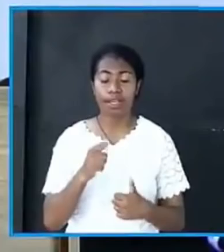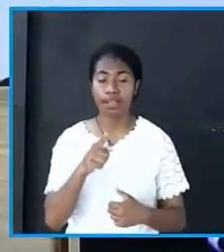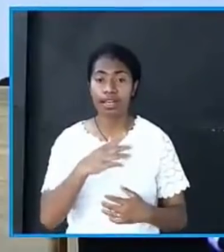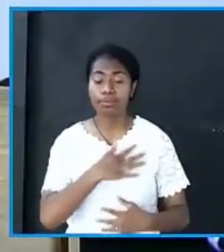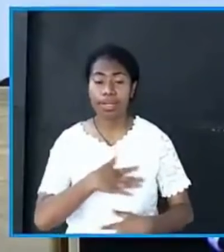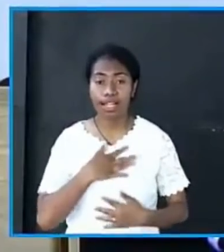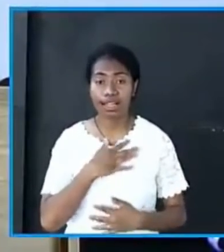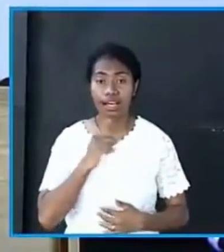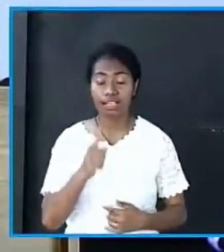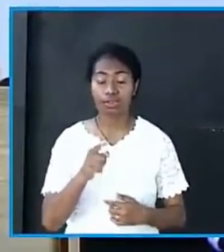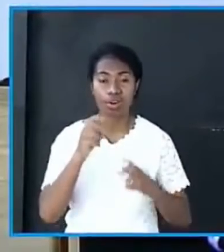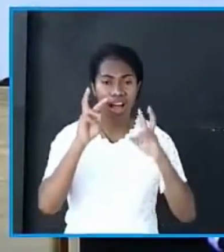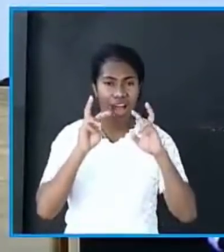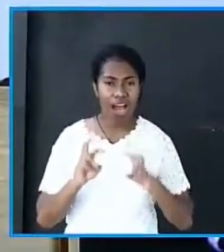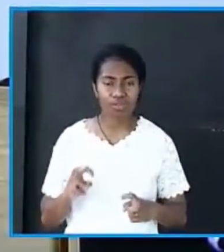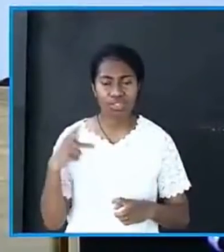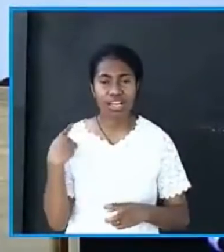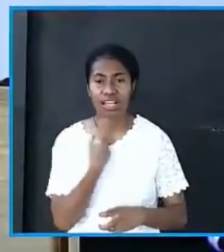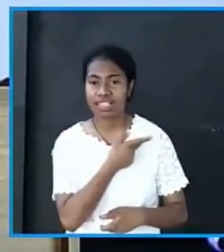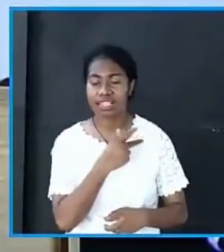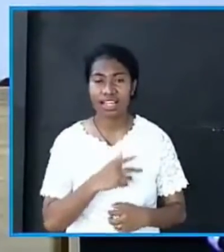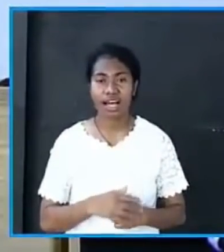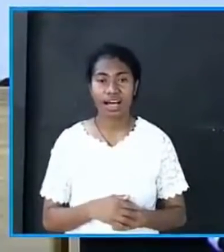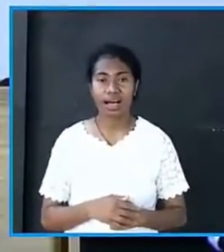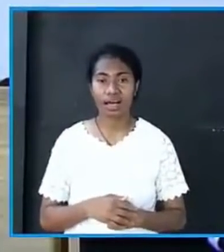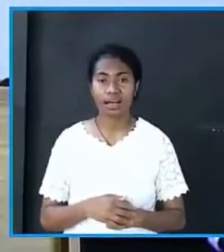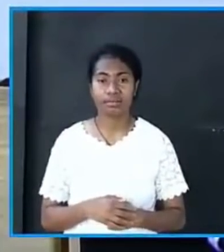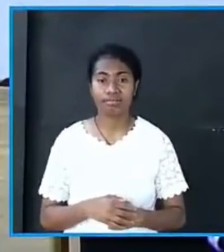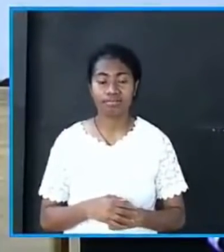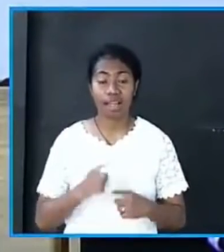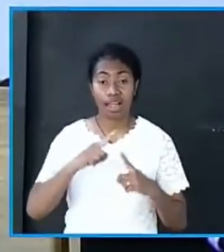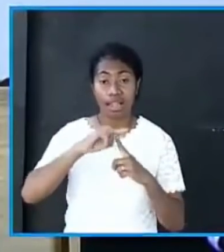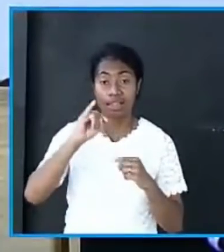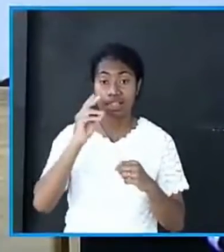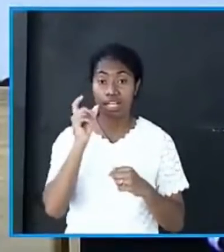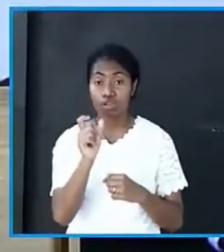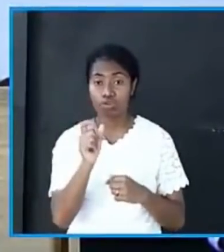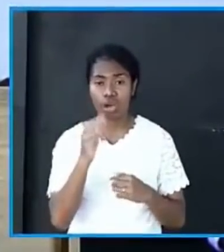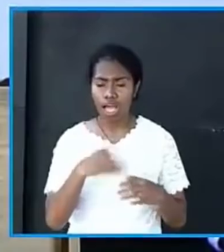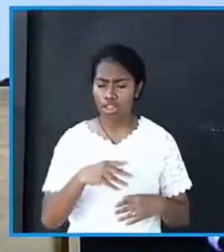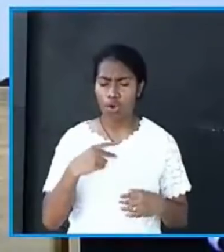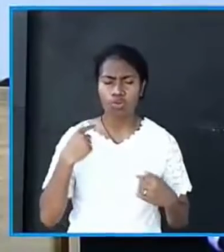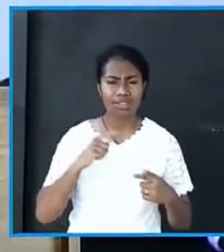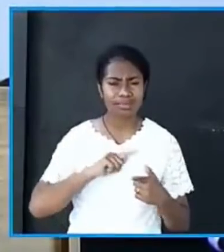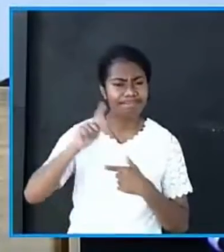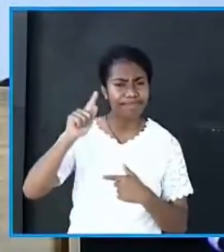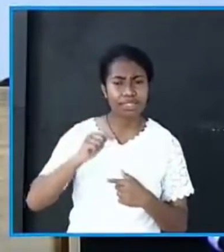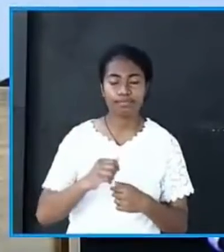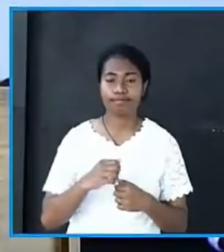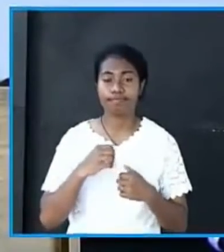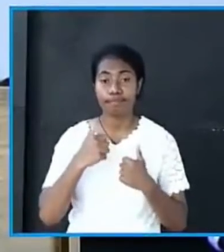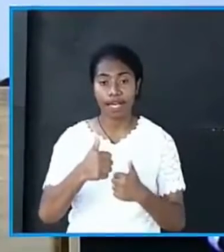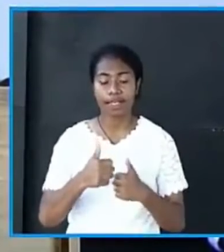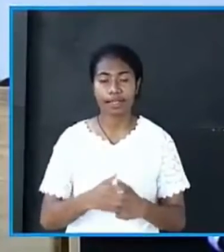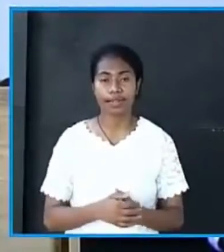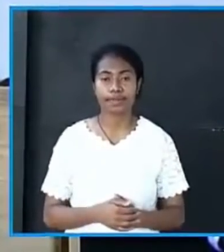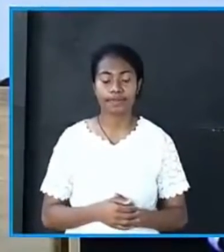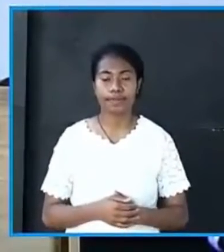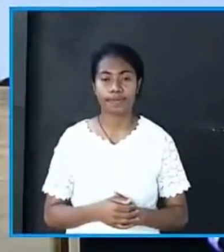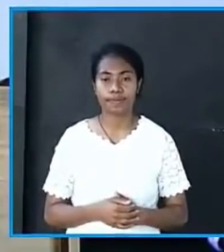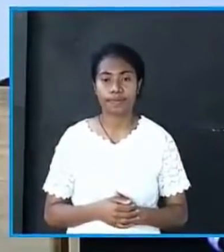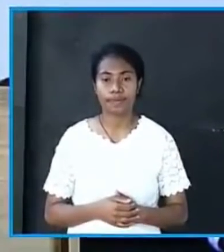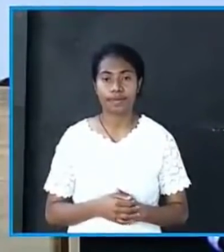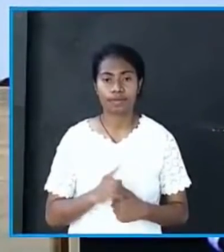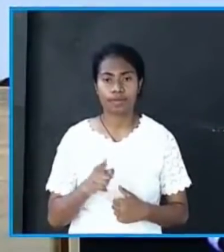dalam binatang seharusnya kita menirunya atau bahkan lebih baik karena Alkitab juga bilang kan kita perlu belajar dari binatang